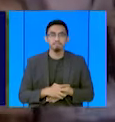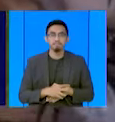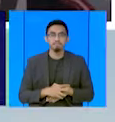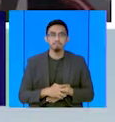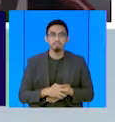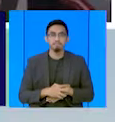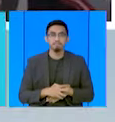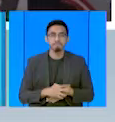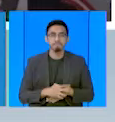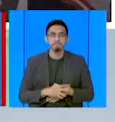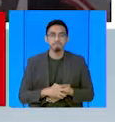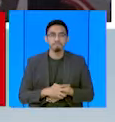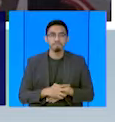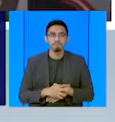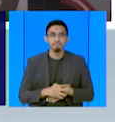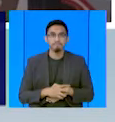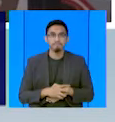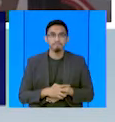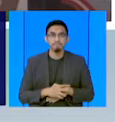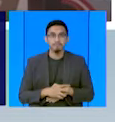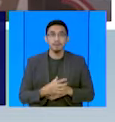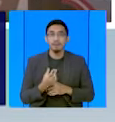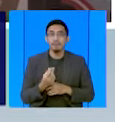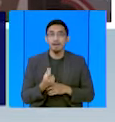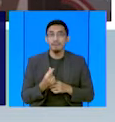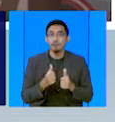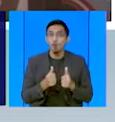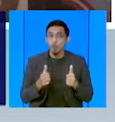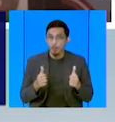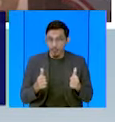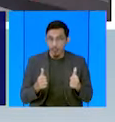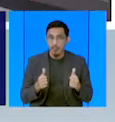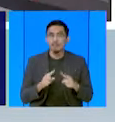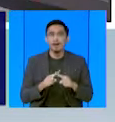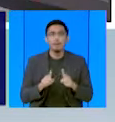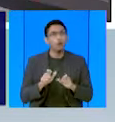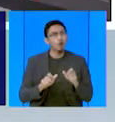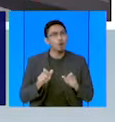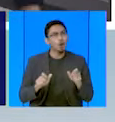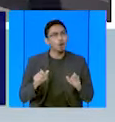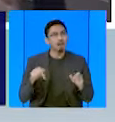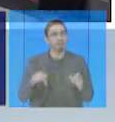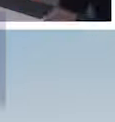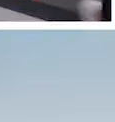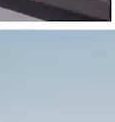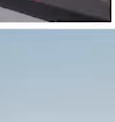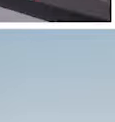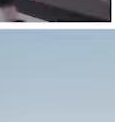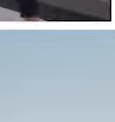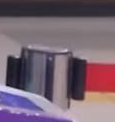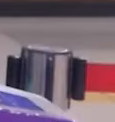Pemirsa, meski tarif mulai diberlakukan normal, ini sejumlah pengguna LRT Jabodetabek masih